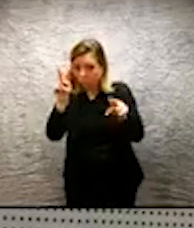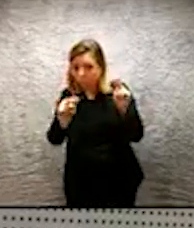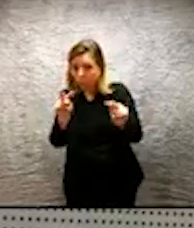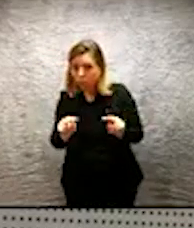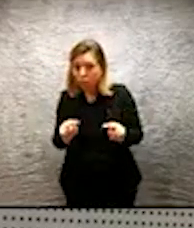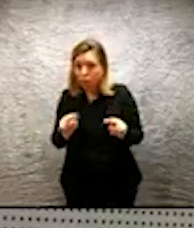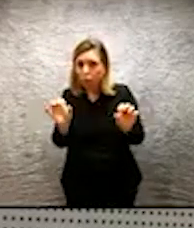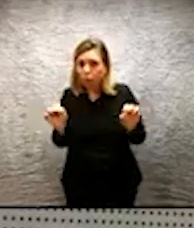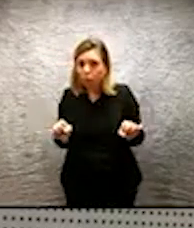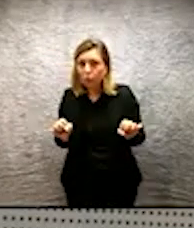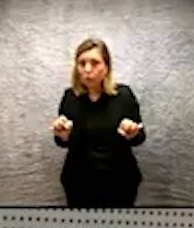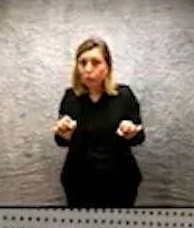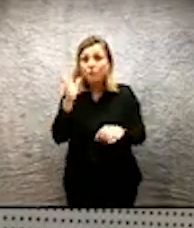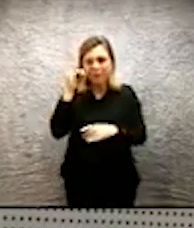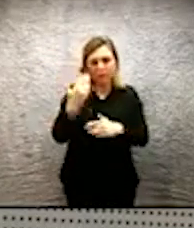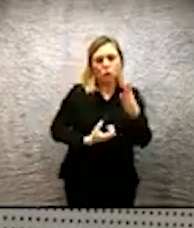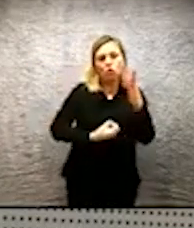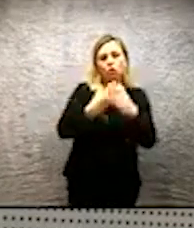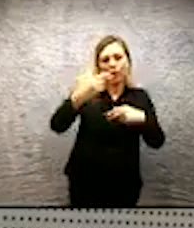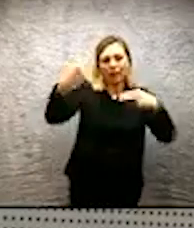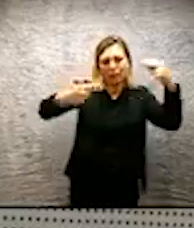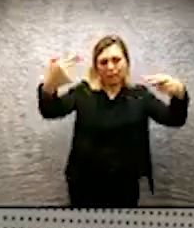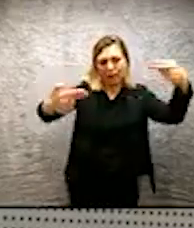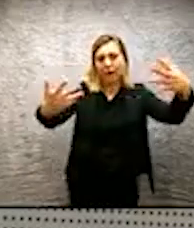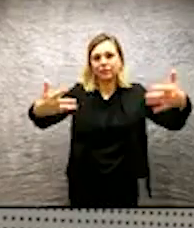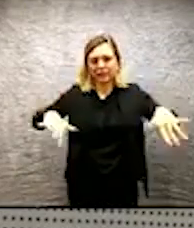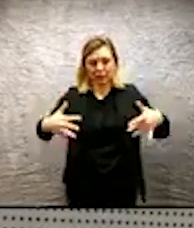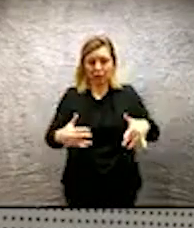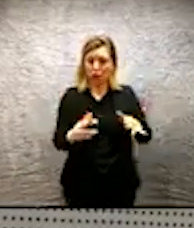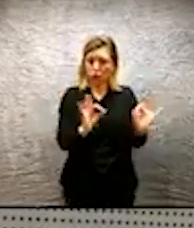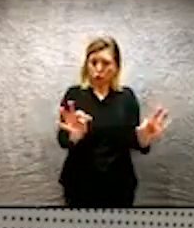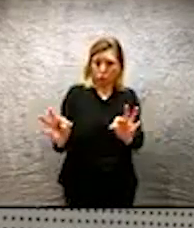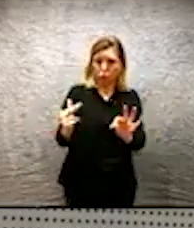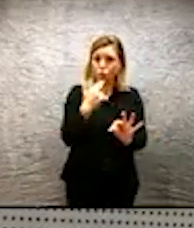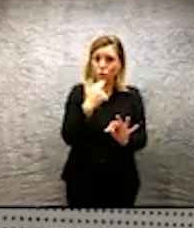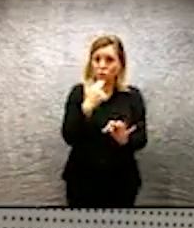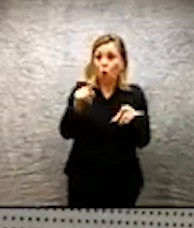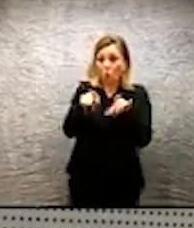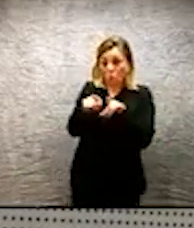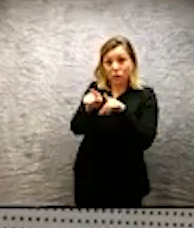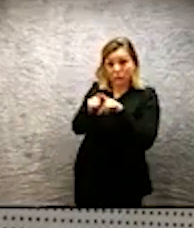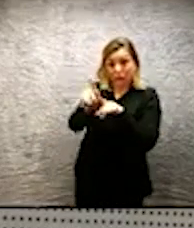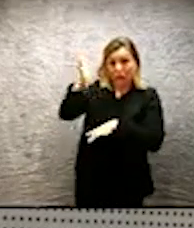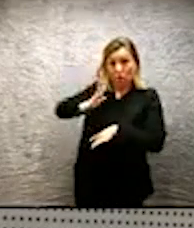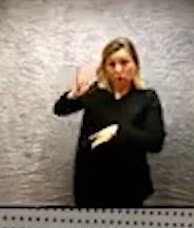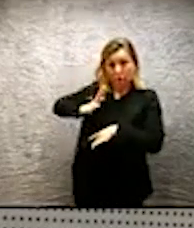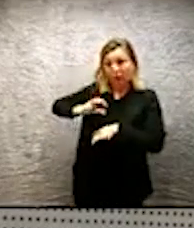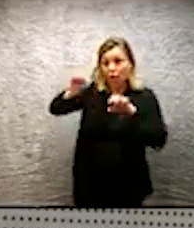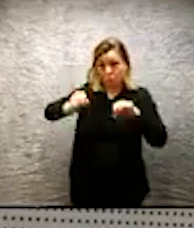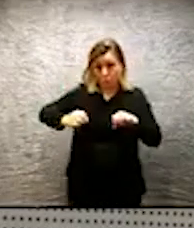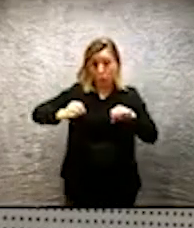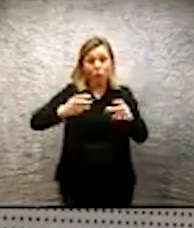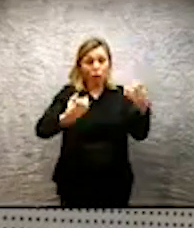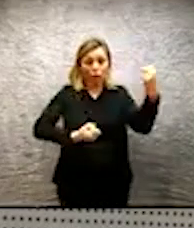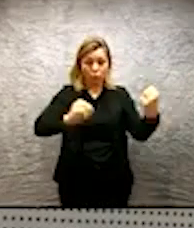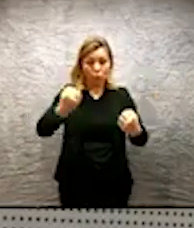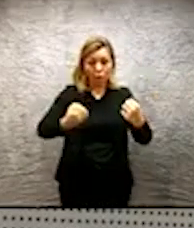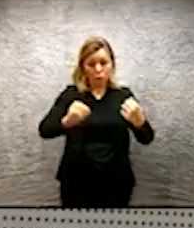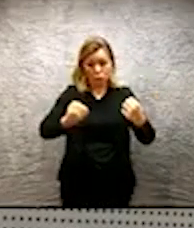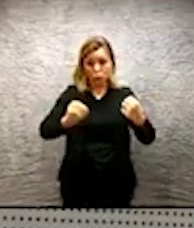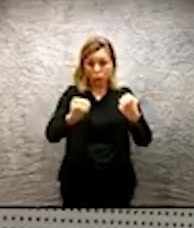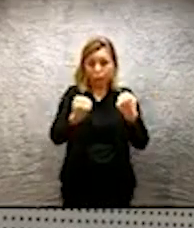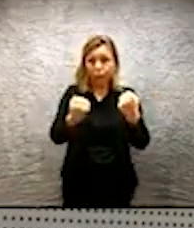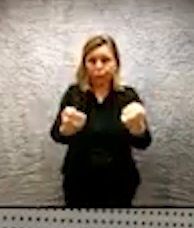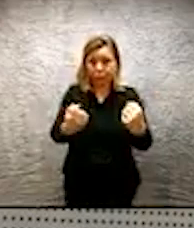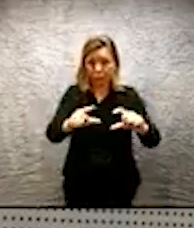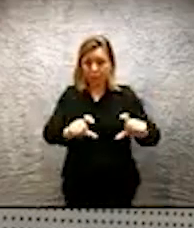nouvelles qui sont installées, elles sont opérationnelles. Merci. Et les nouvelles sont aussi en lecture de plaque. Hein. On a, oui, on mais a mis aussi. Avec un plus. Avec, nouvelles.